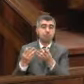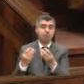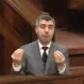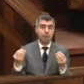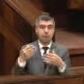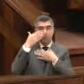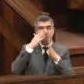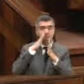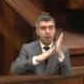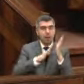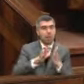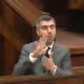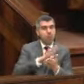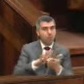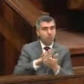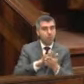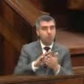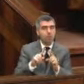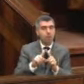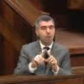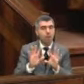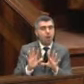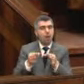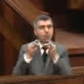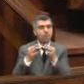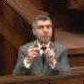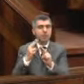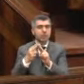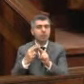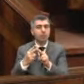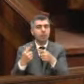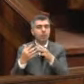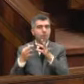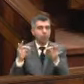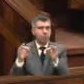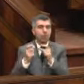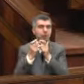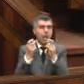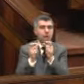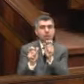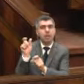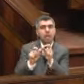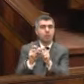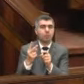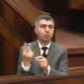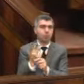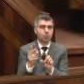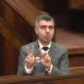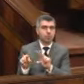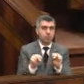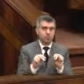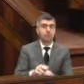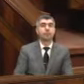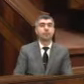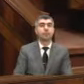المغربي وعريضه، تم ذكر الكثير منها كافراد او كمقاولات. السيد